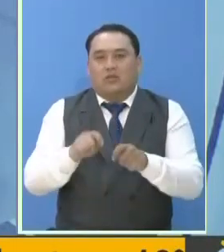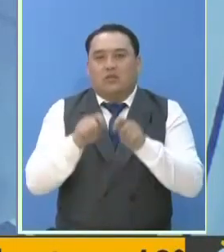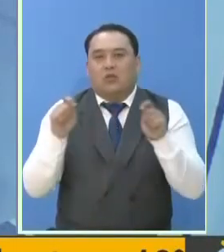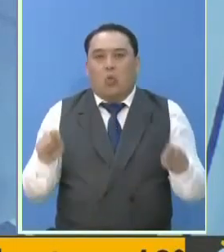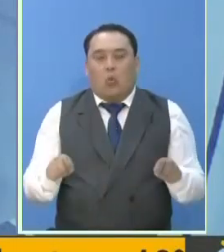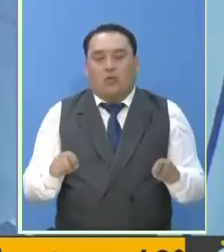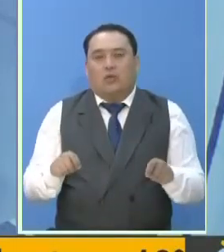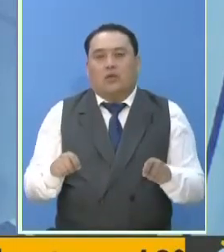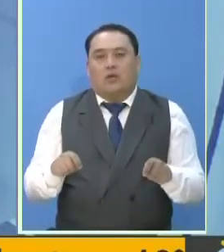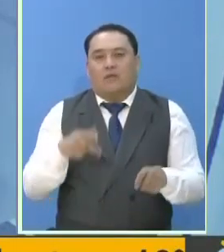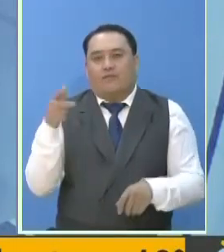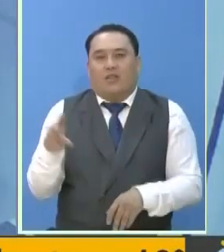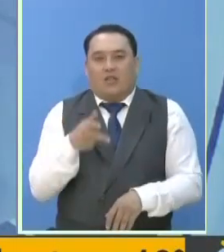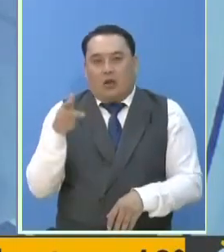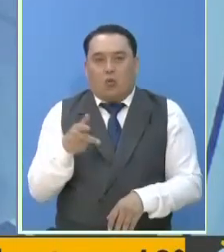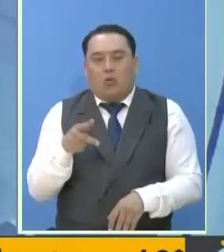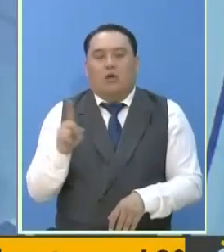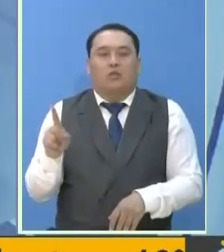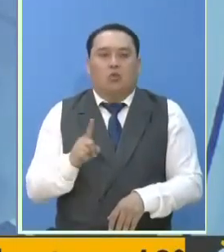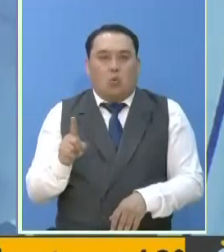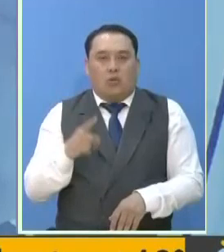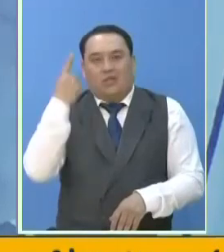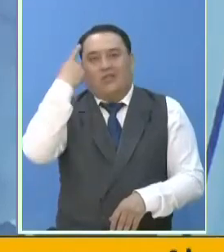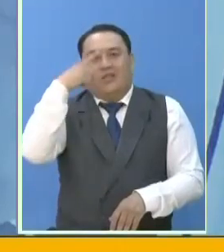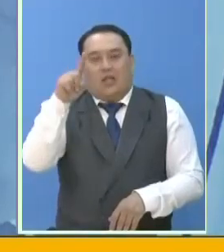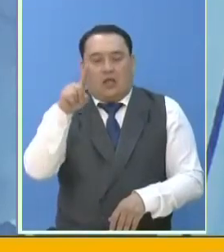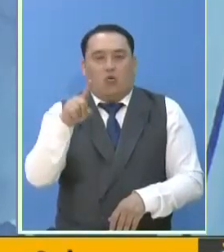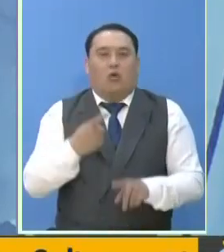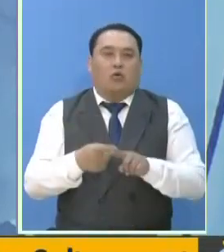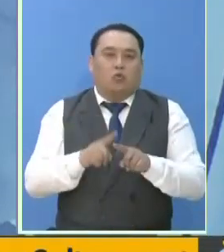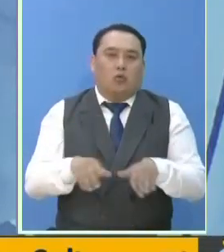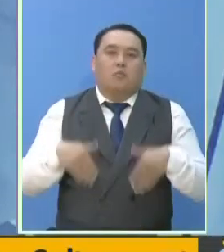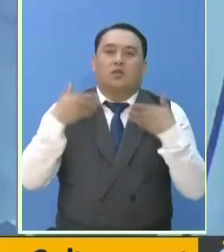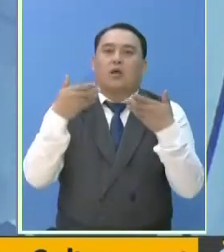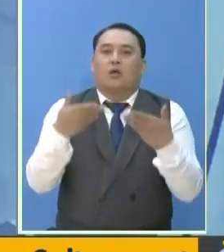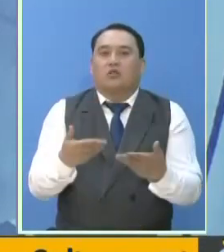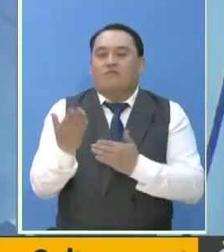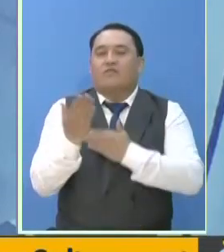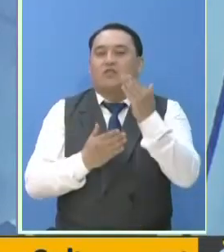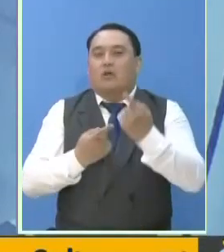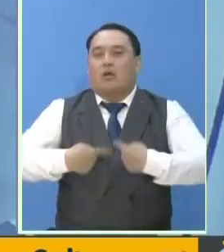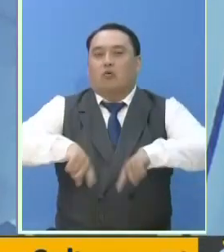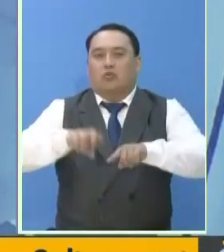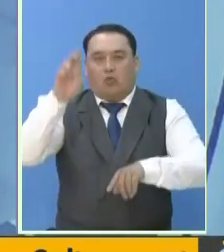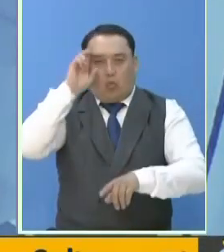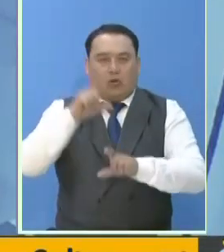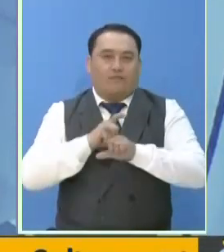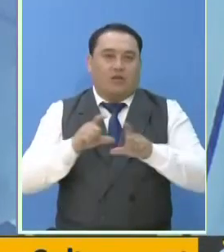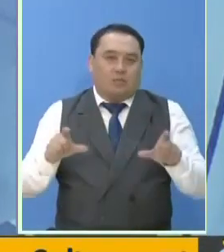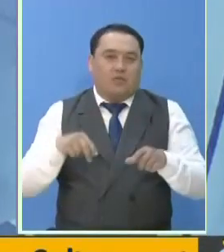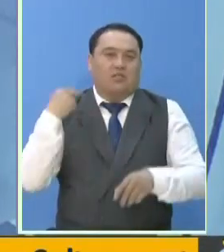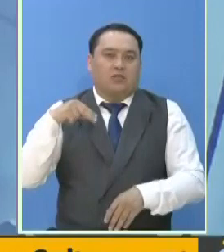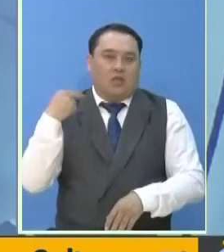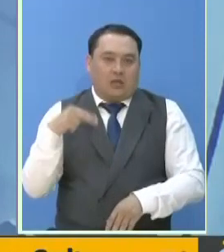какой-то видеоролик или даешь какую-то идею, либо даешь какое-то предложение в вышестоящий государственный орган, либо в администрацию